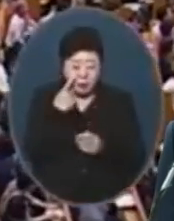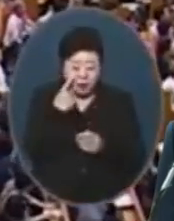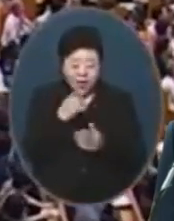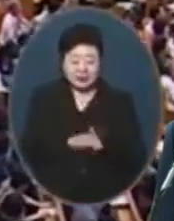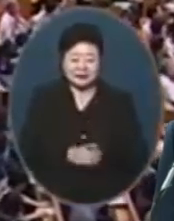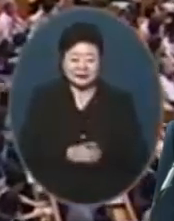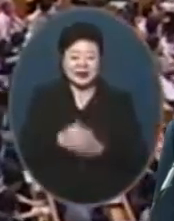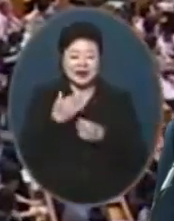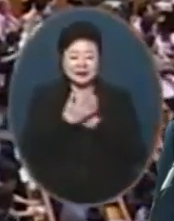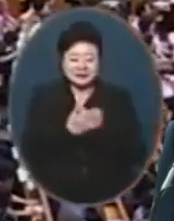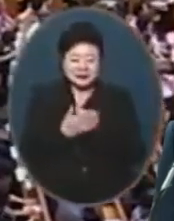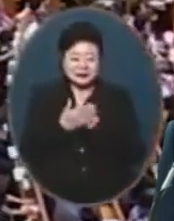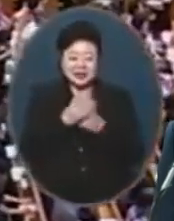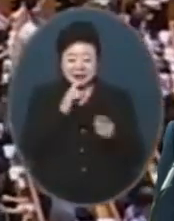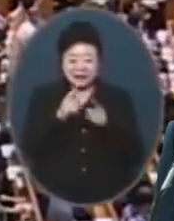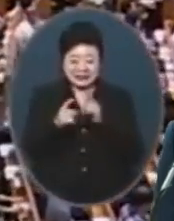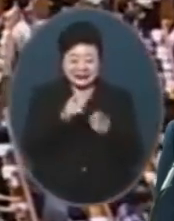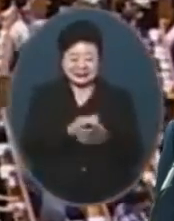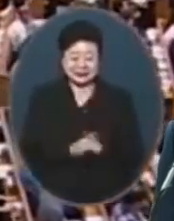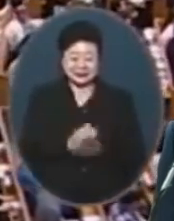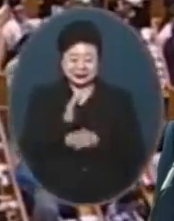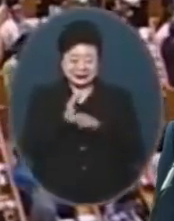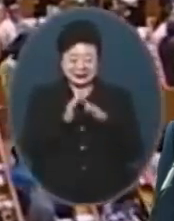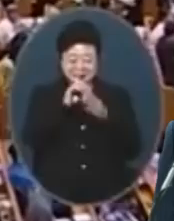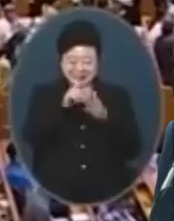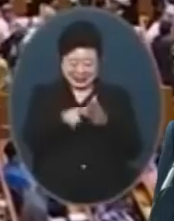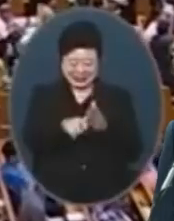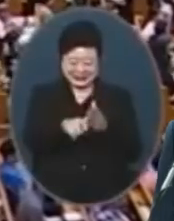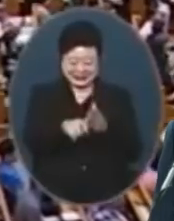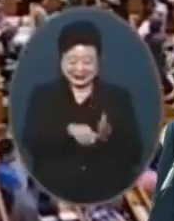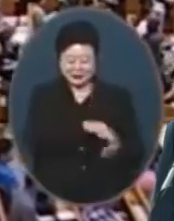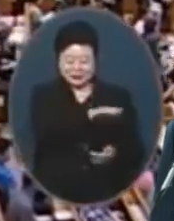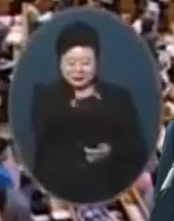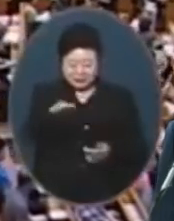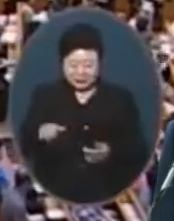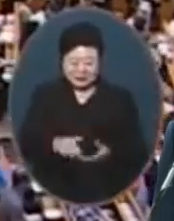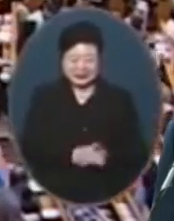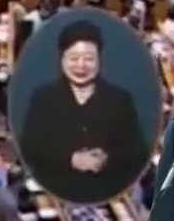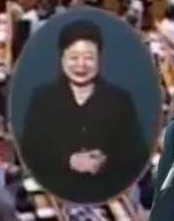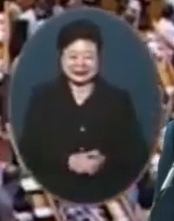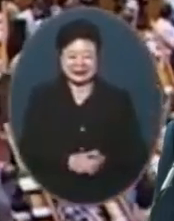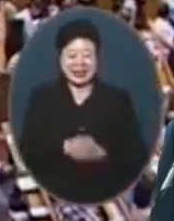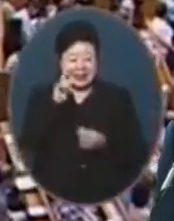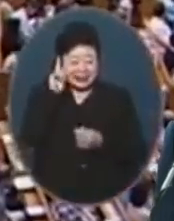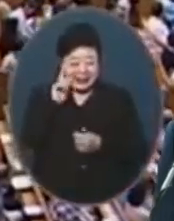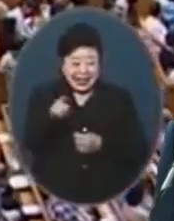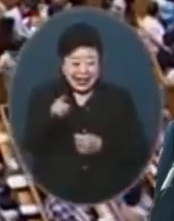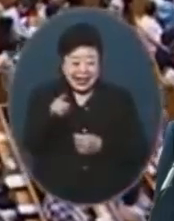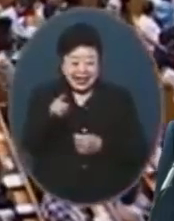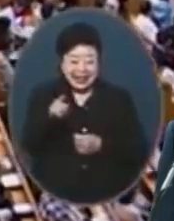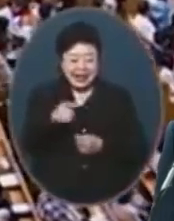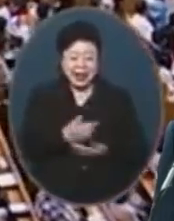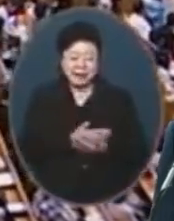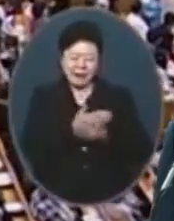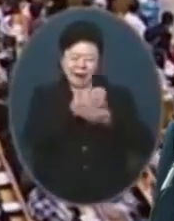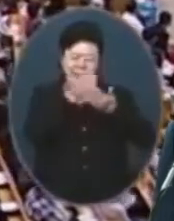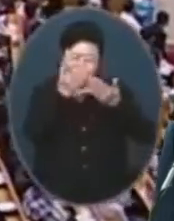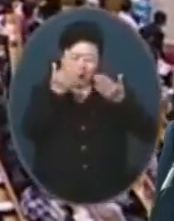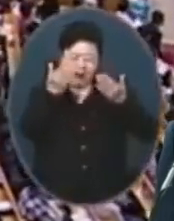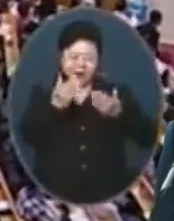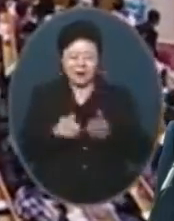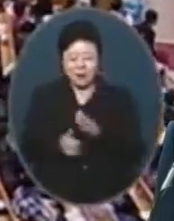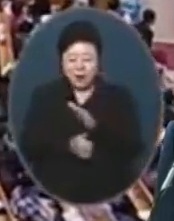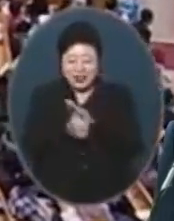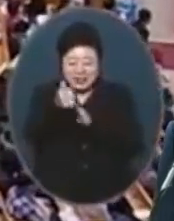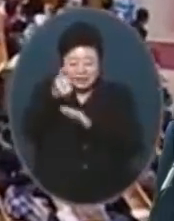보여주신 은혜의 말씀으로 채울 때 우리의 내일이 밝고